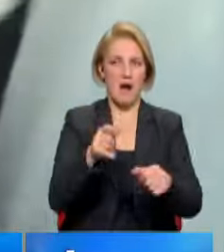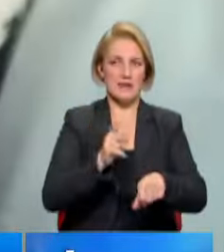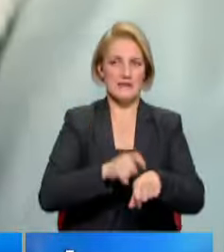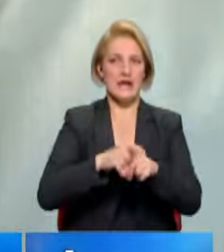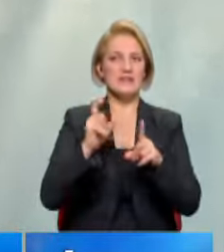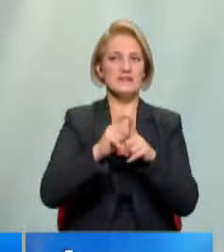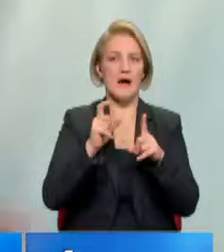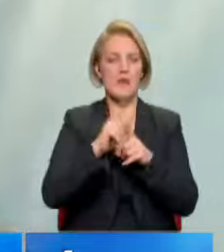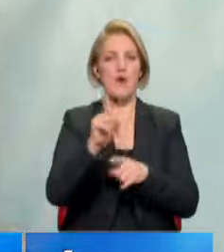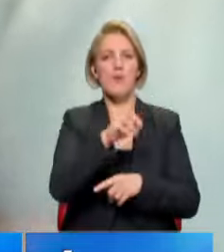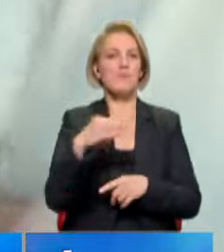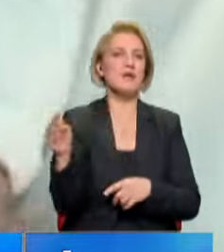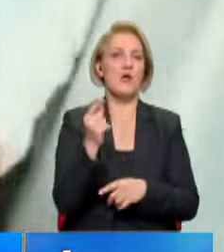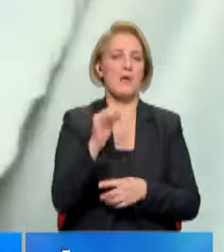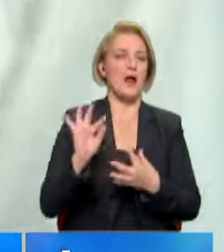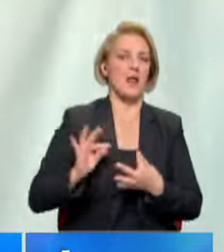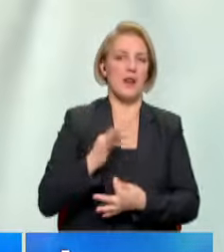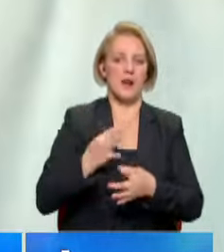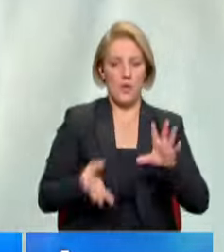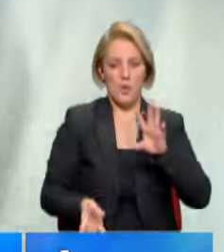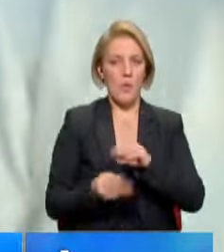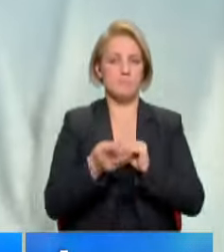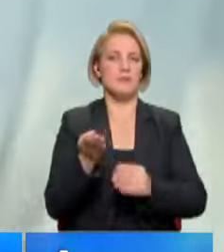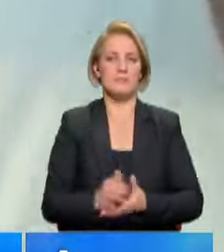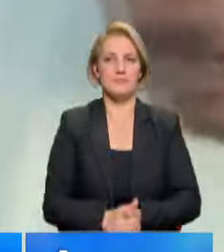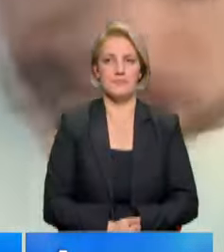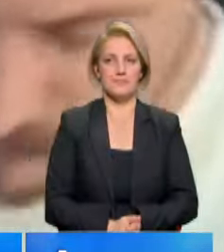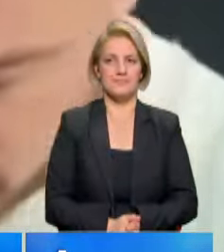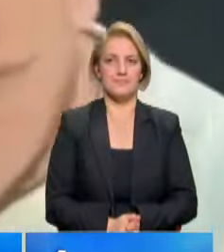zamanda damada da 10 milyon lira takıldı.